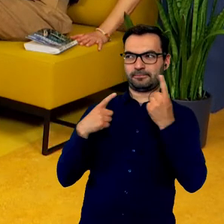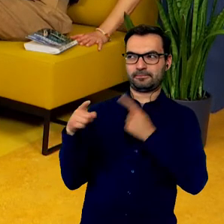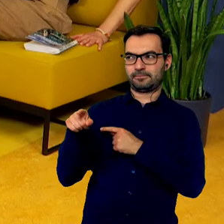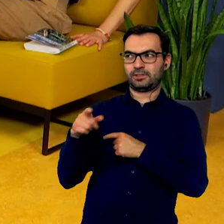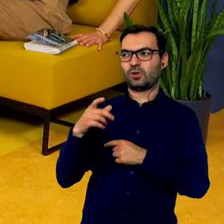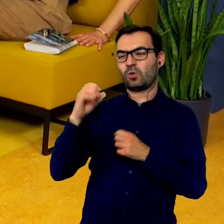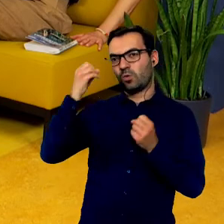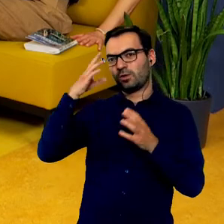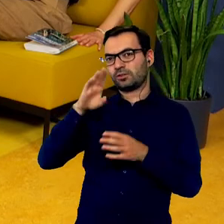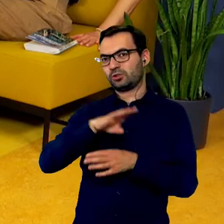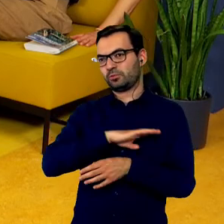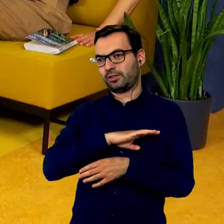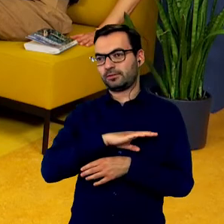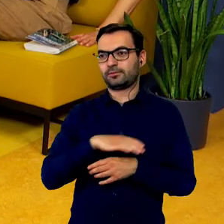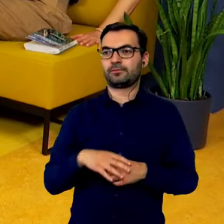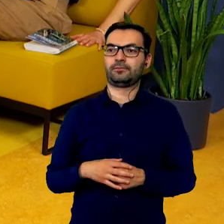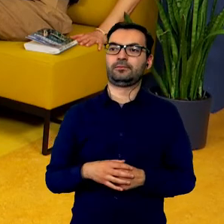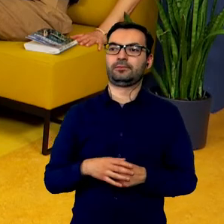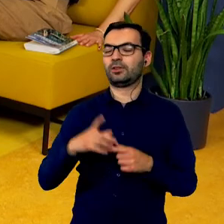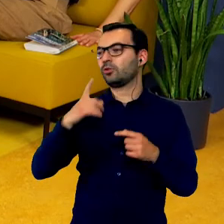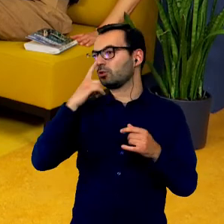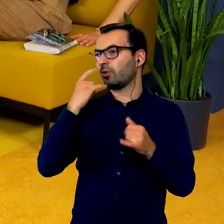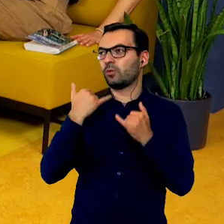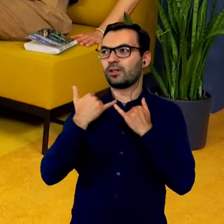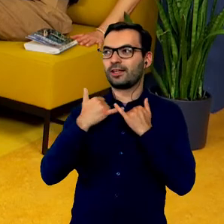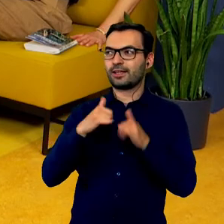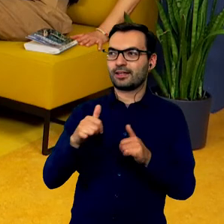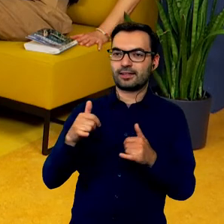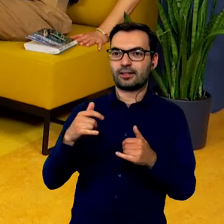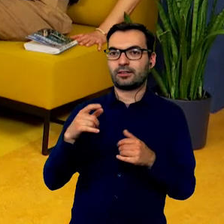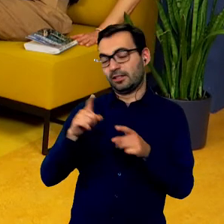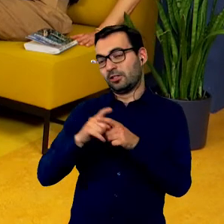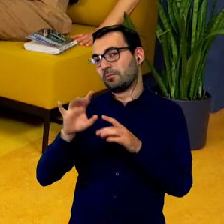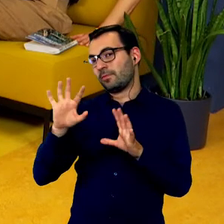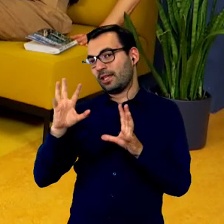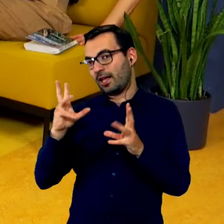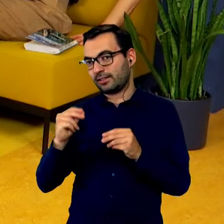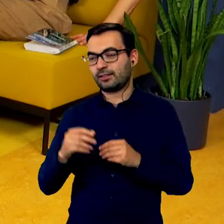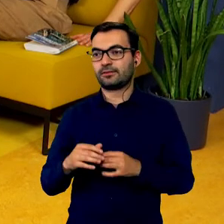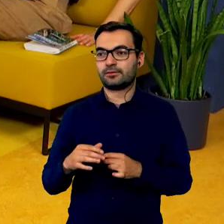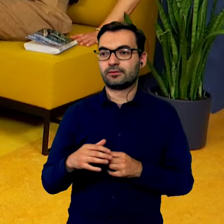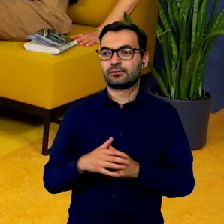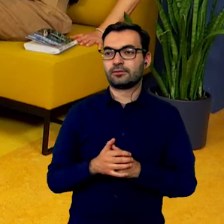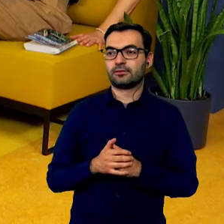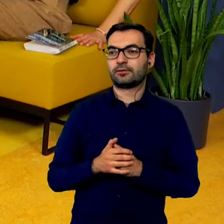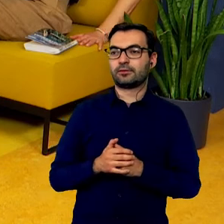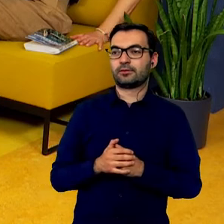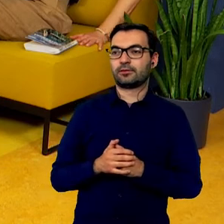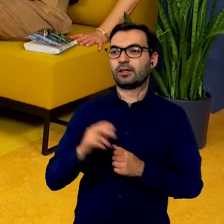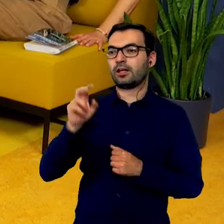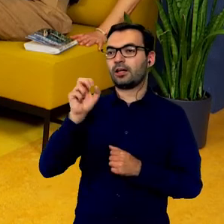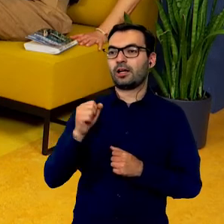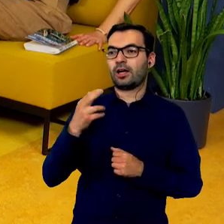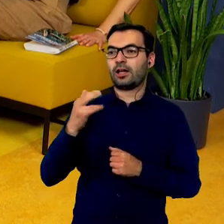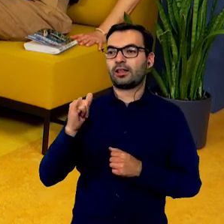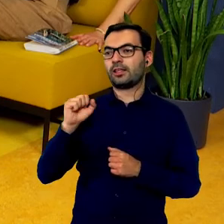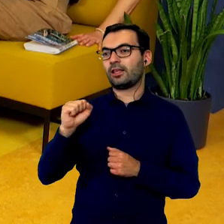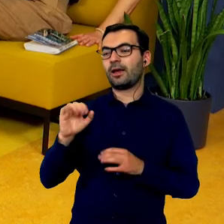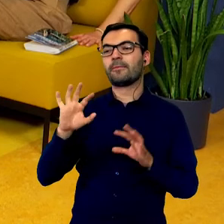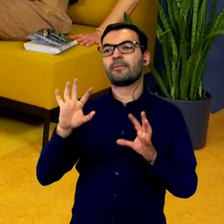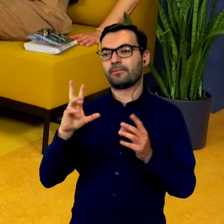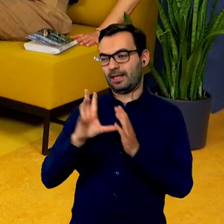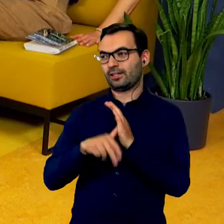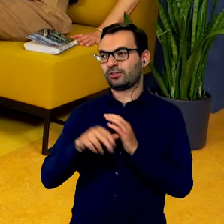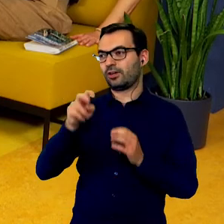widzenia. Zupełnie inny ciężar tego, też piękny. A Hania jest dlatego zachwycająca,